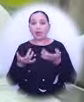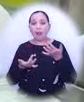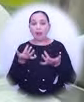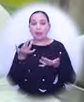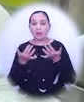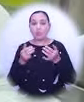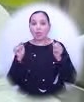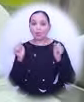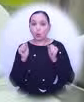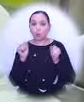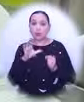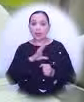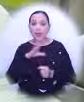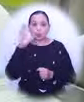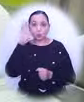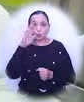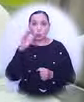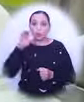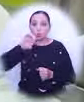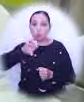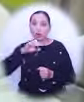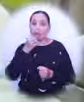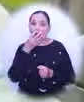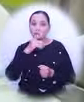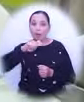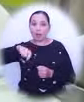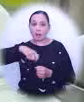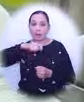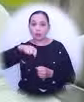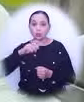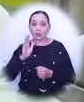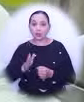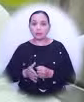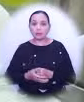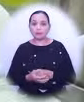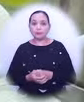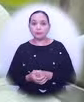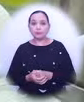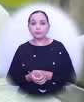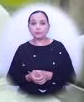qaynagan sovutilgan suv solib, yaxshilab aralashtiriladi.